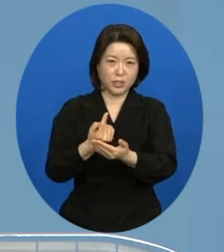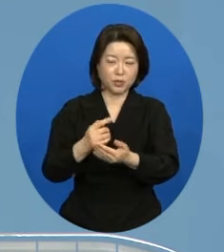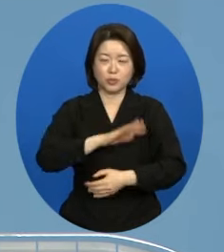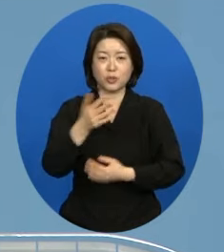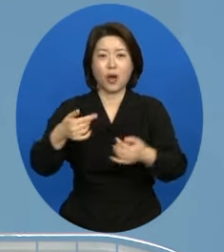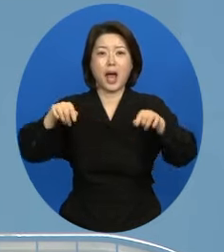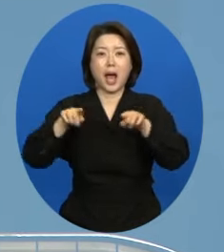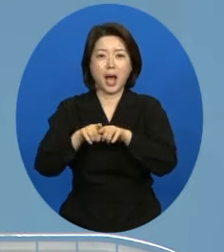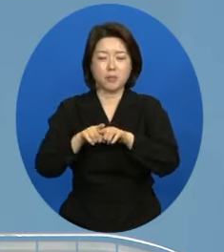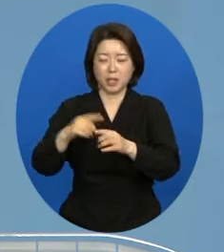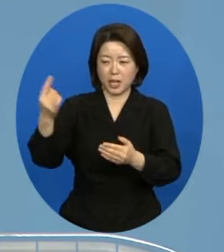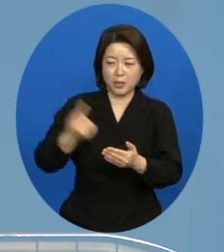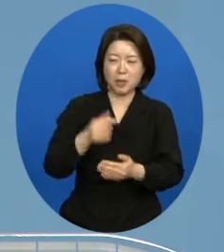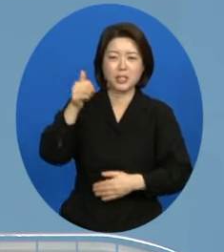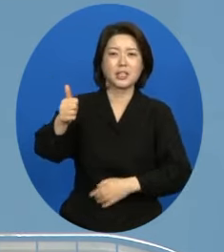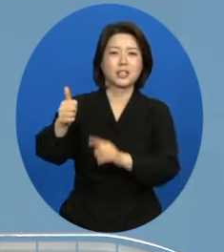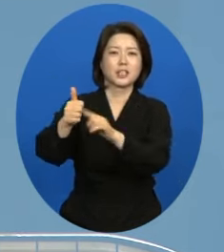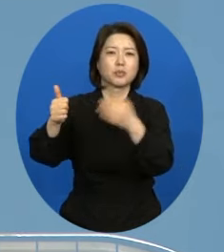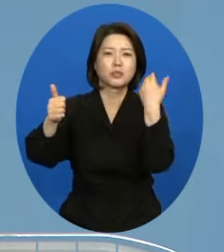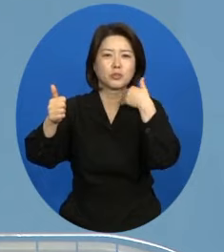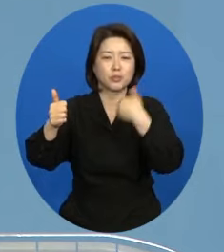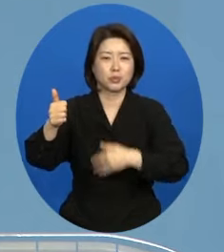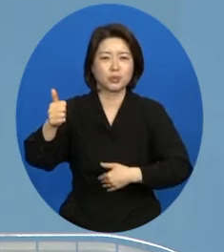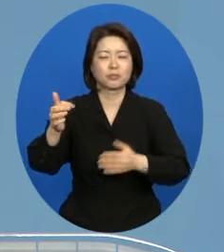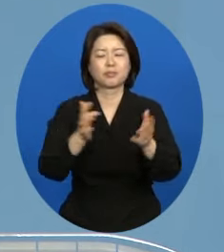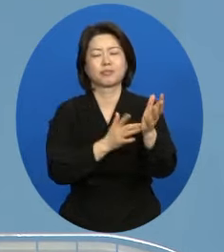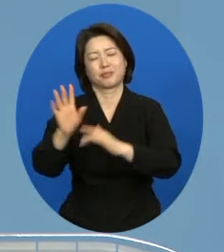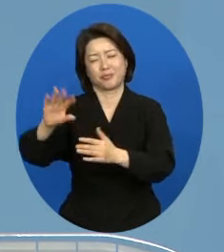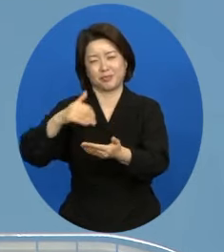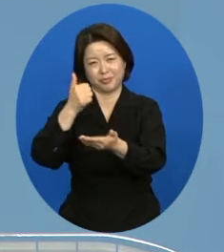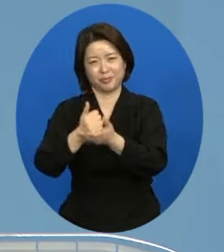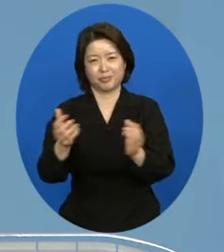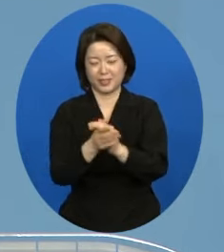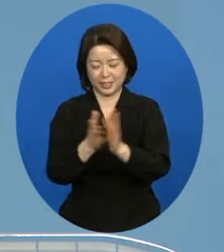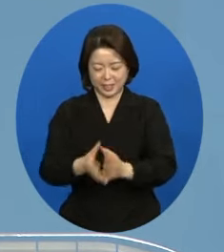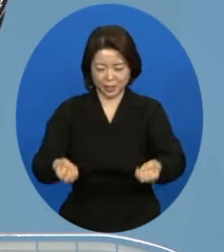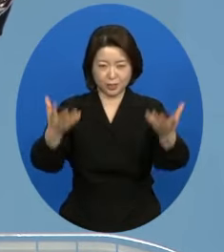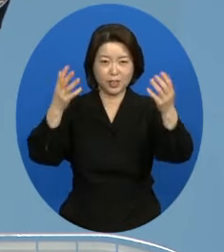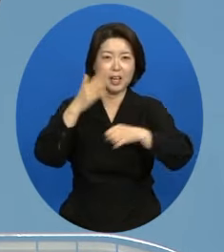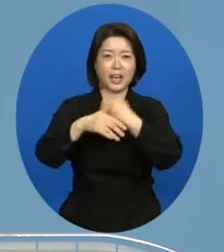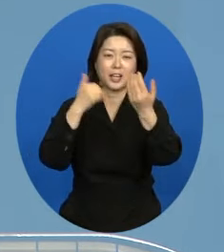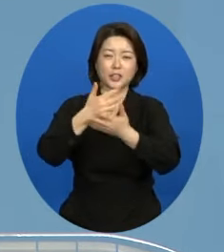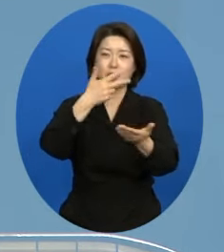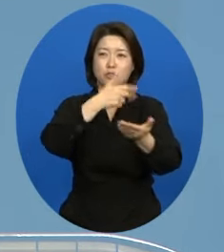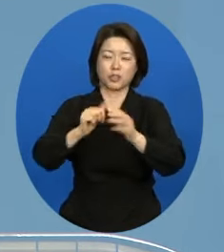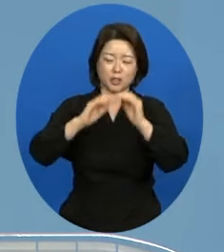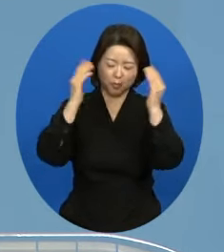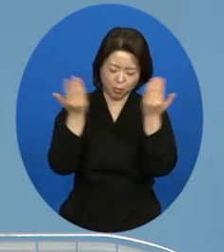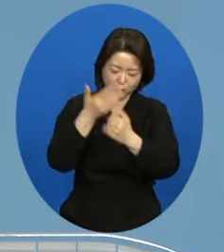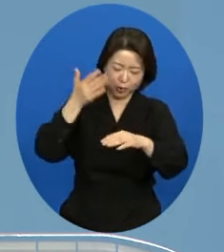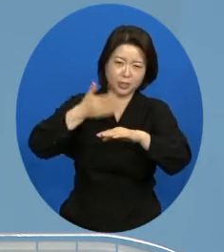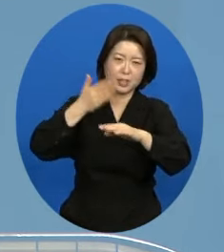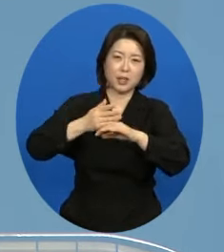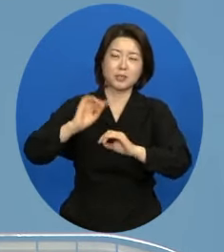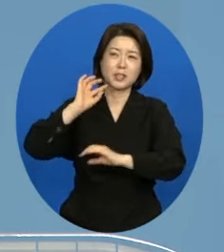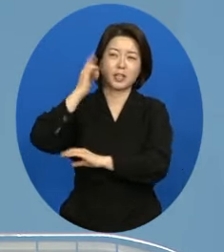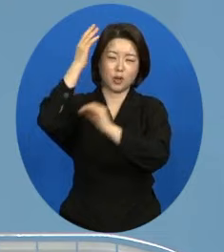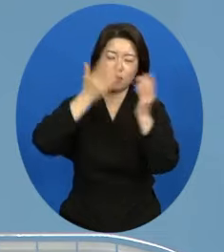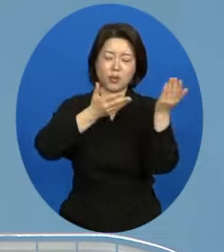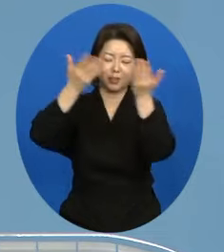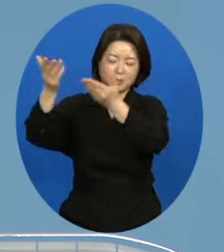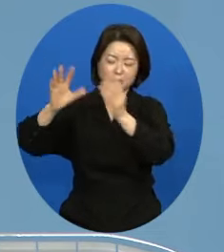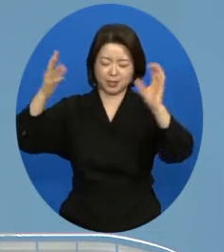함께 임하실 그분은 누구십니까 예수 그 하나님께 주님께 모든 감사와 영광을